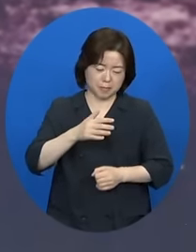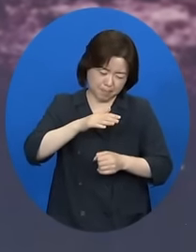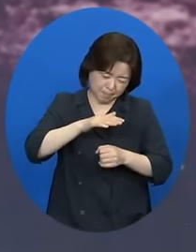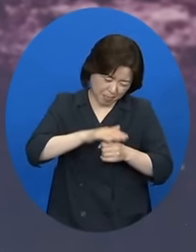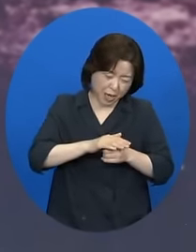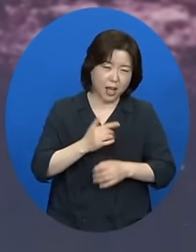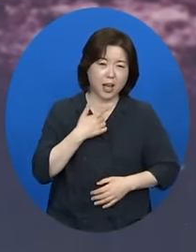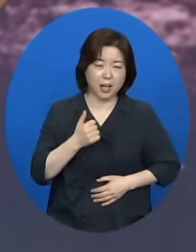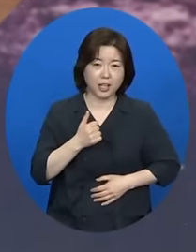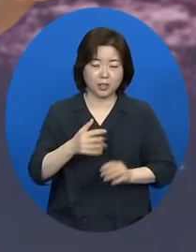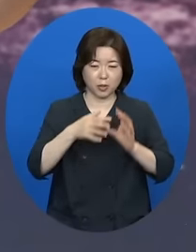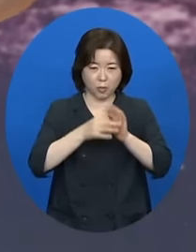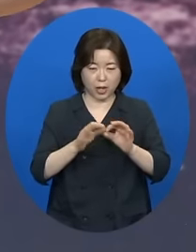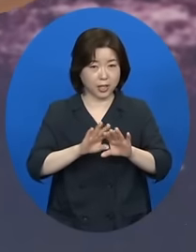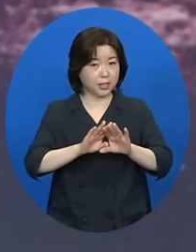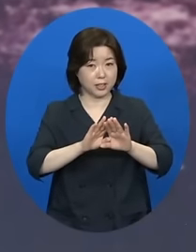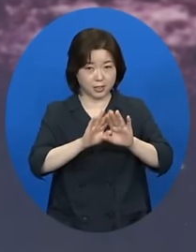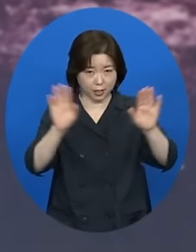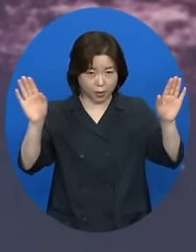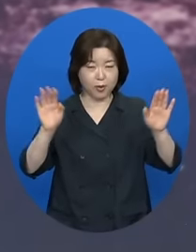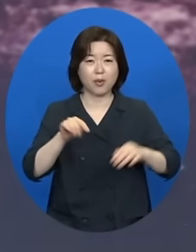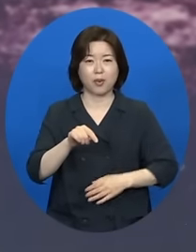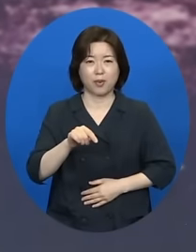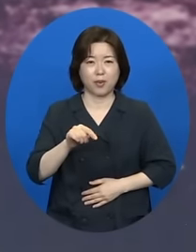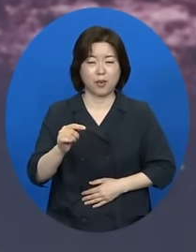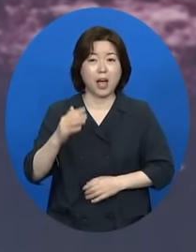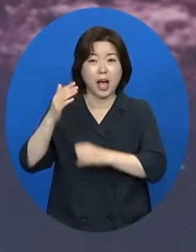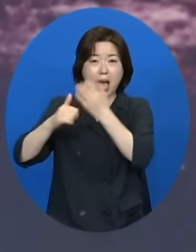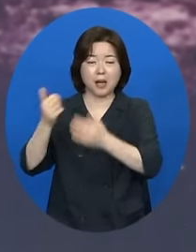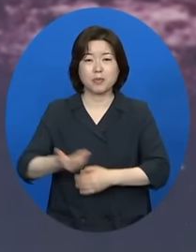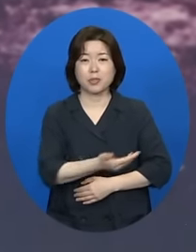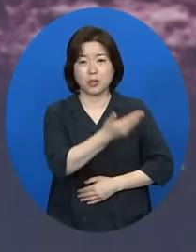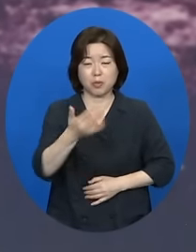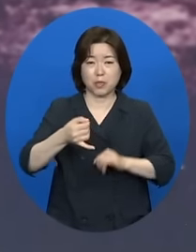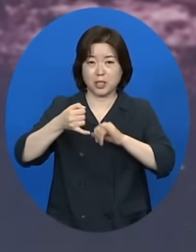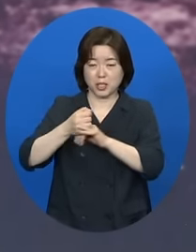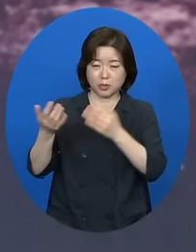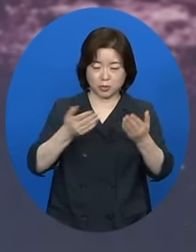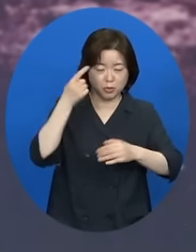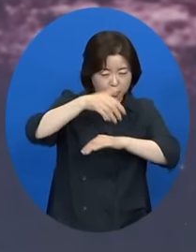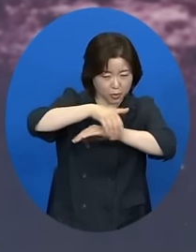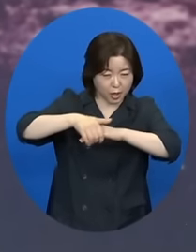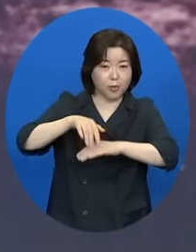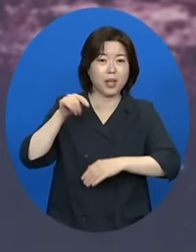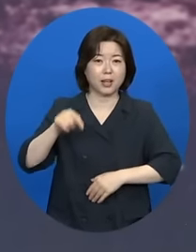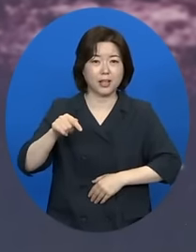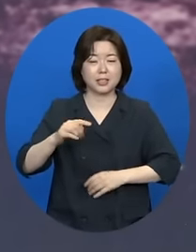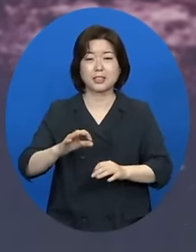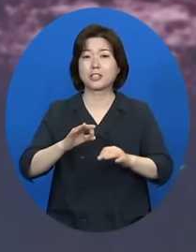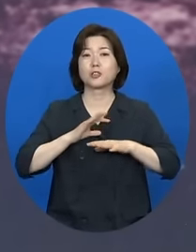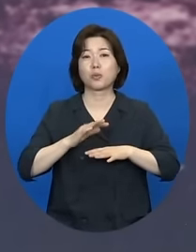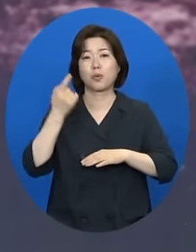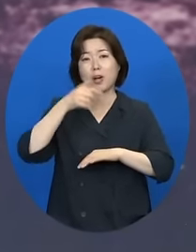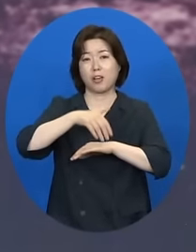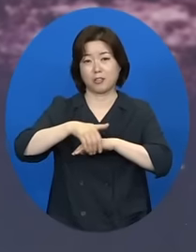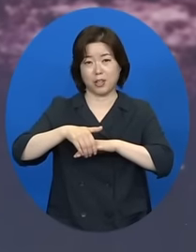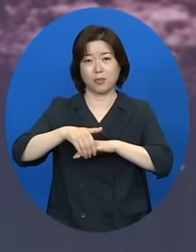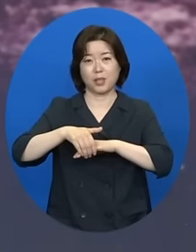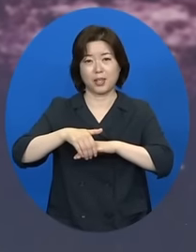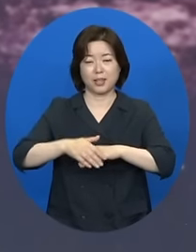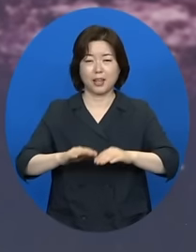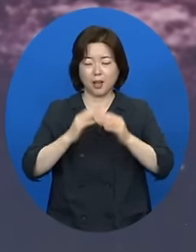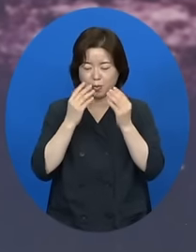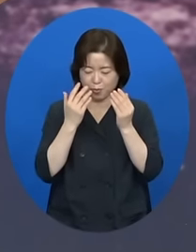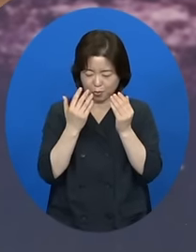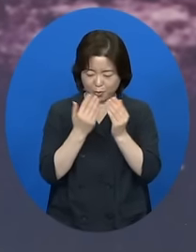관계를 열게 하고 하나님께서 여러분들에게 약속하시고 계획하신 그 놀라운 계획이